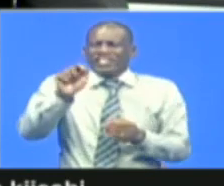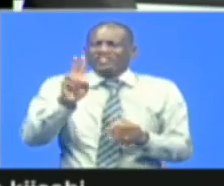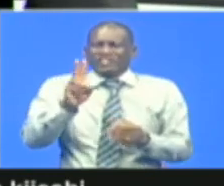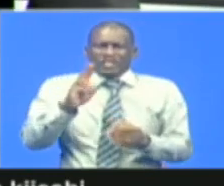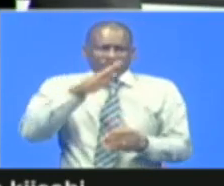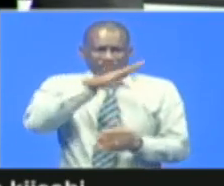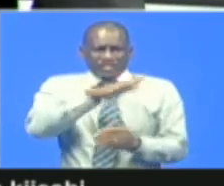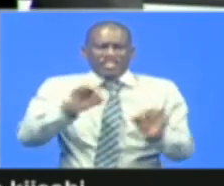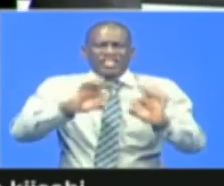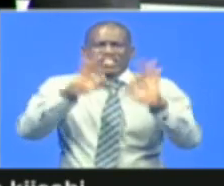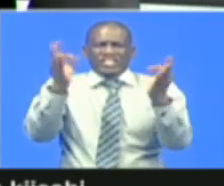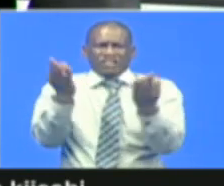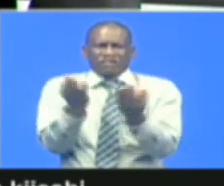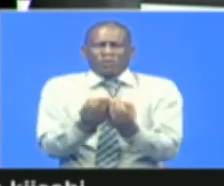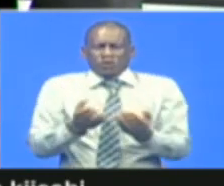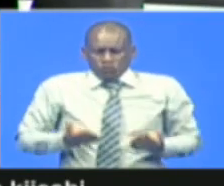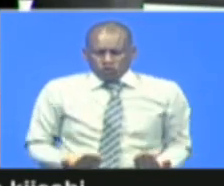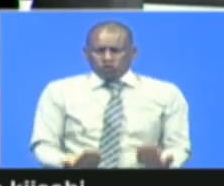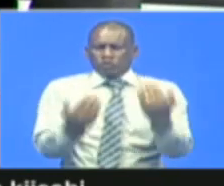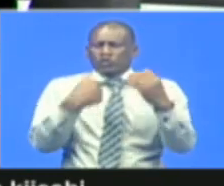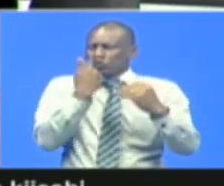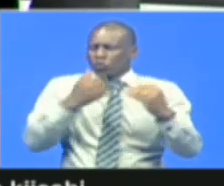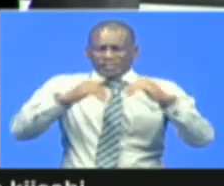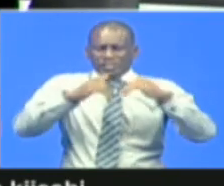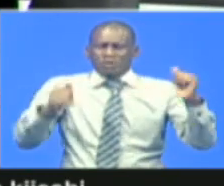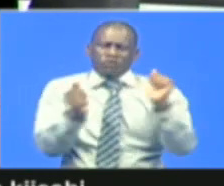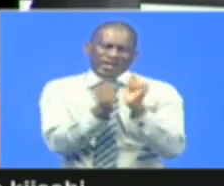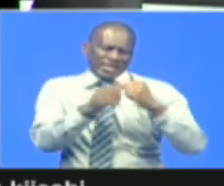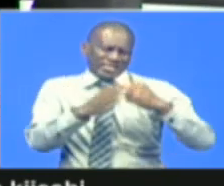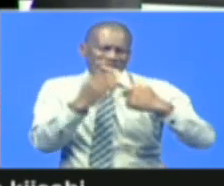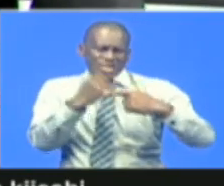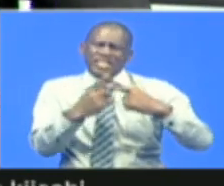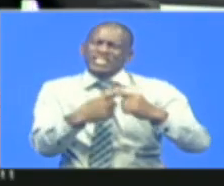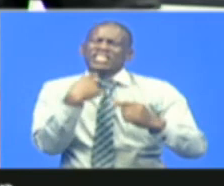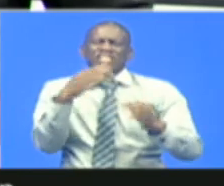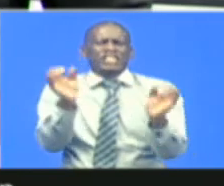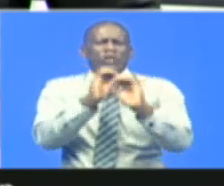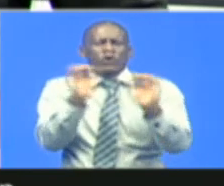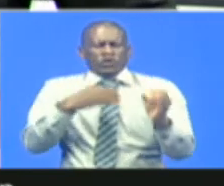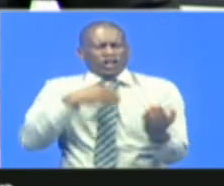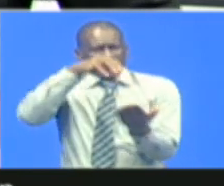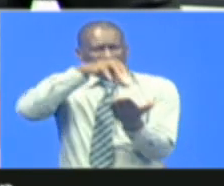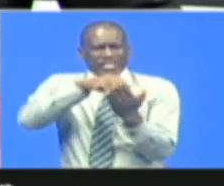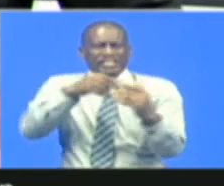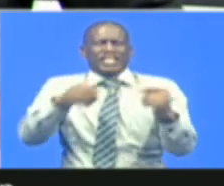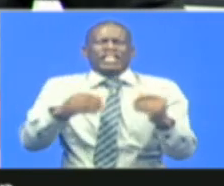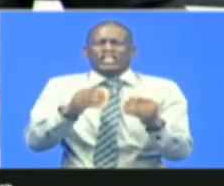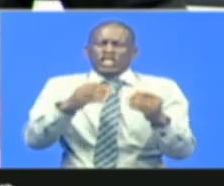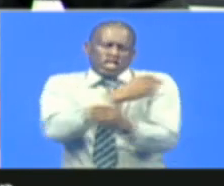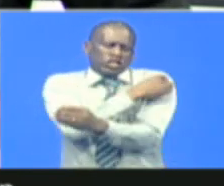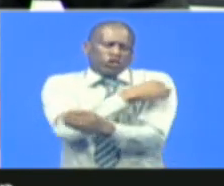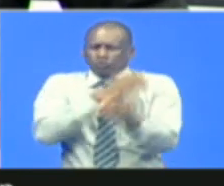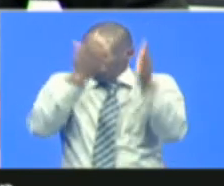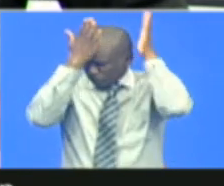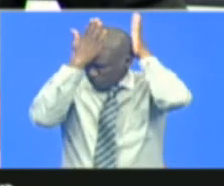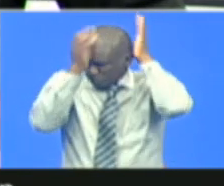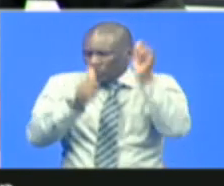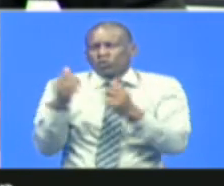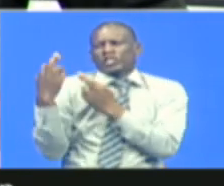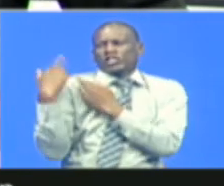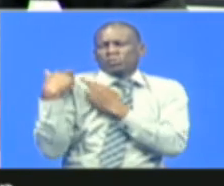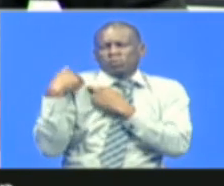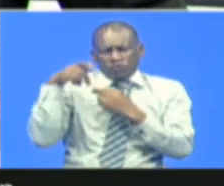Familia ya Pacha waliotenganishwa kwa miaka 19 imesema haitoishtaki hospitali ya Kakamega inayodaiwa kuhusika na mkanganyiko huo. Melvis